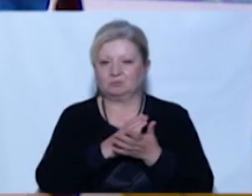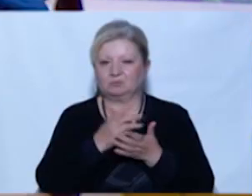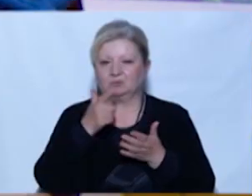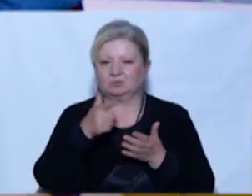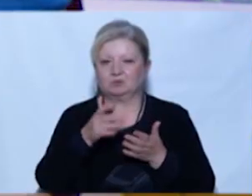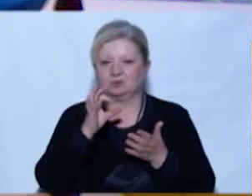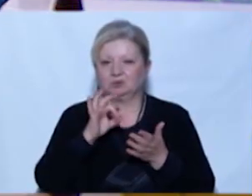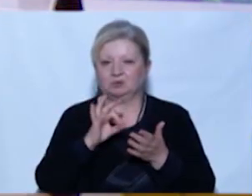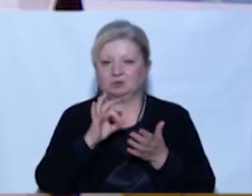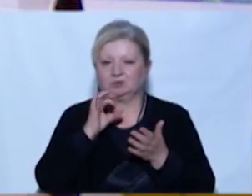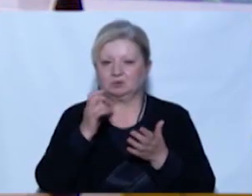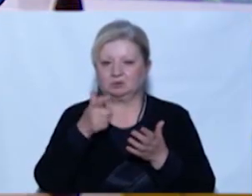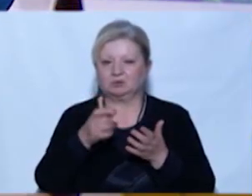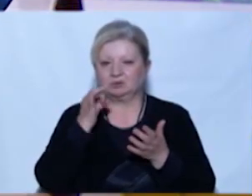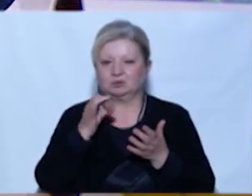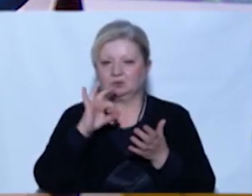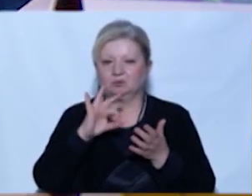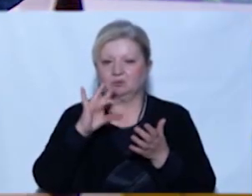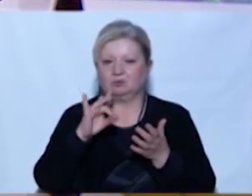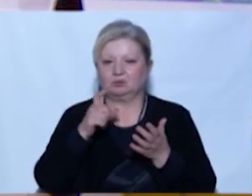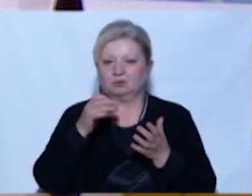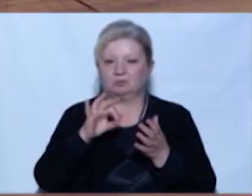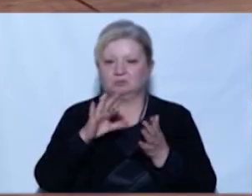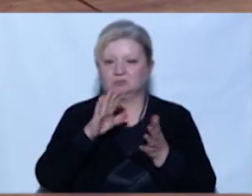Georgievskis traktati da, misi şedegebi.